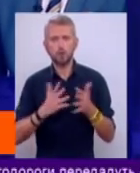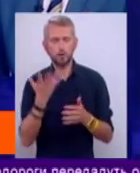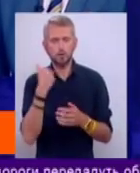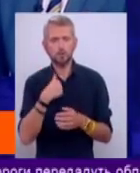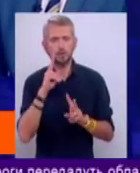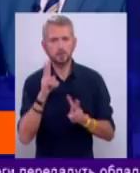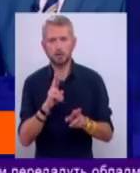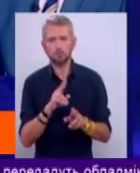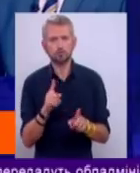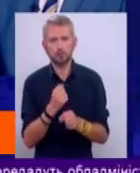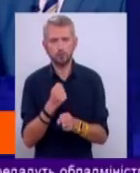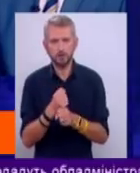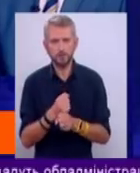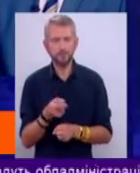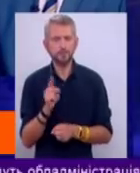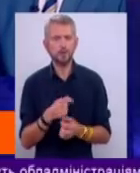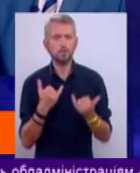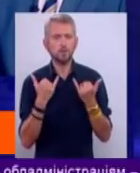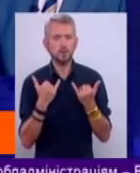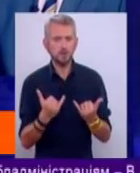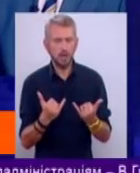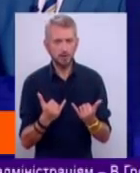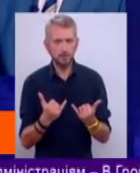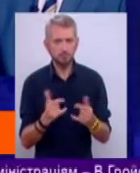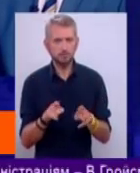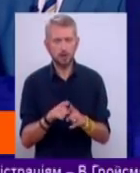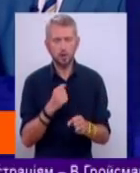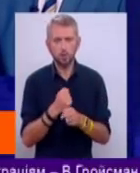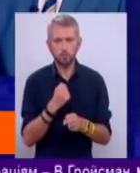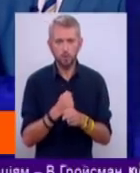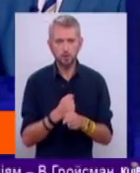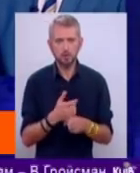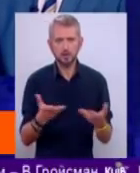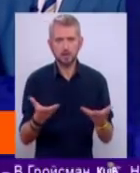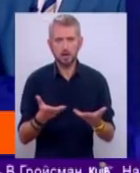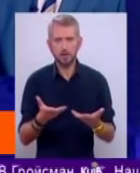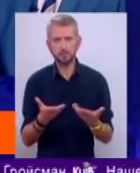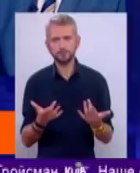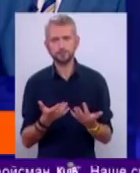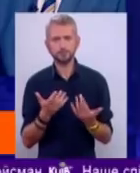ми не знаємо, як діяти. Тому от зараз іде така робота, яка